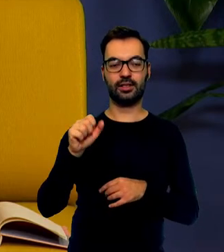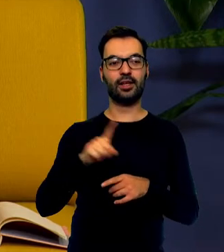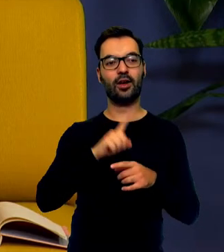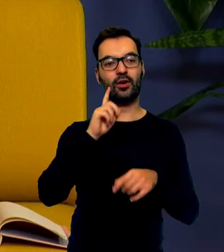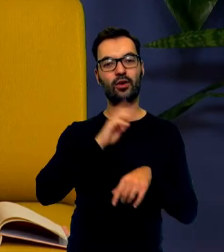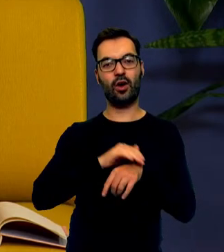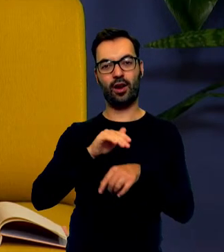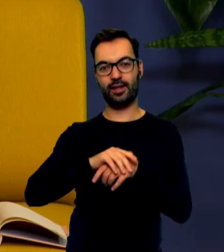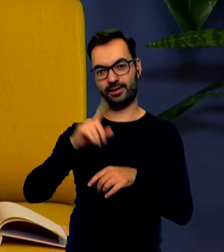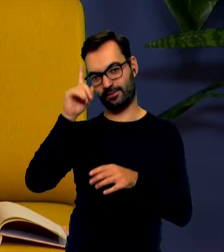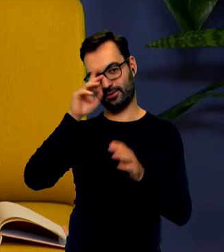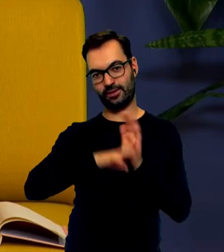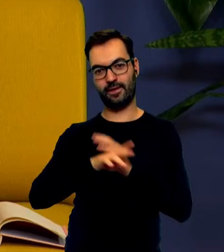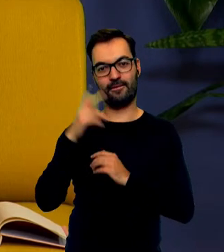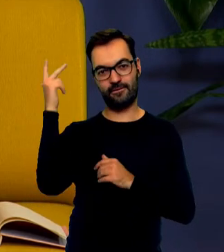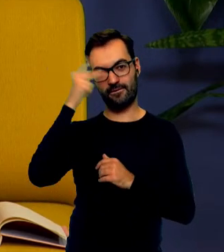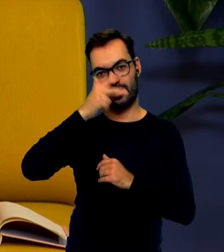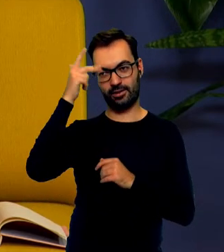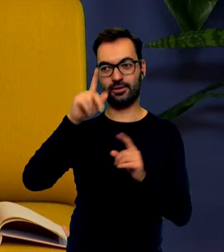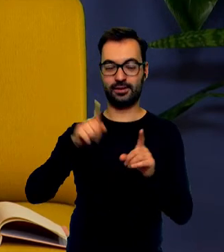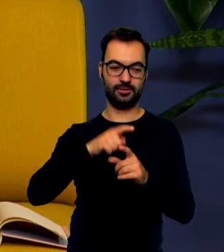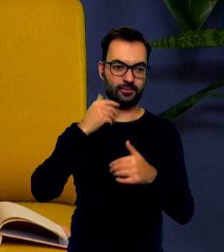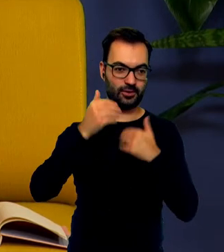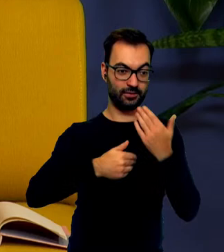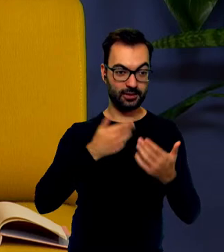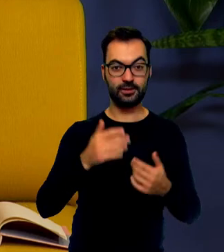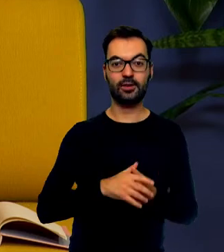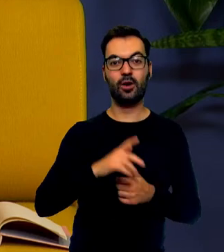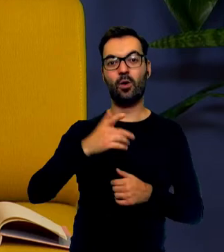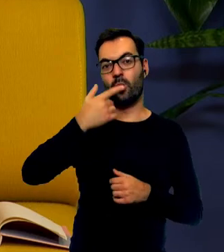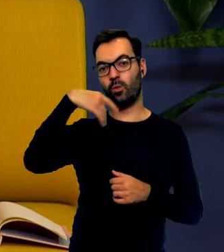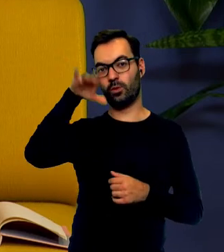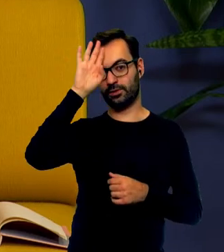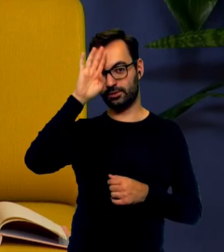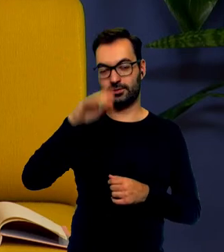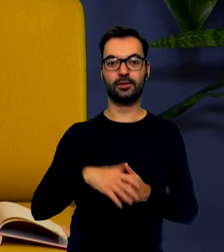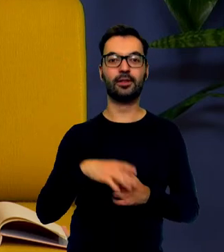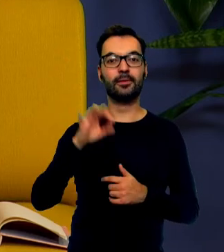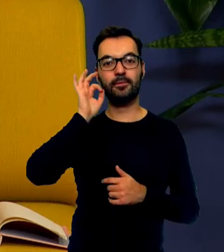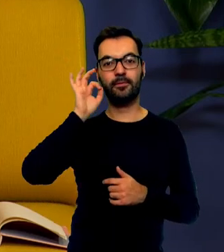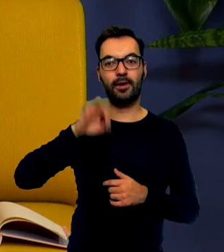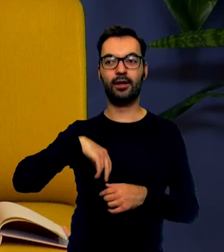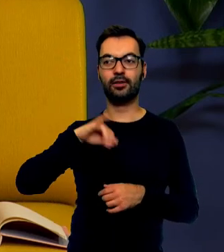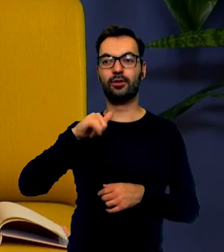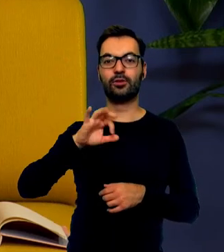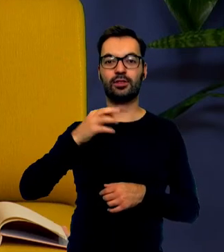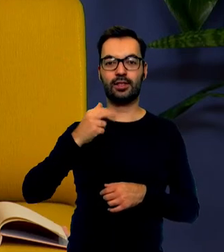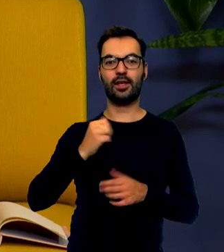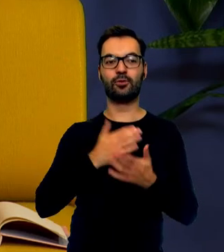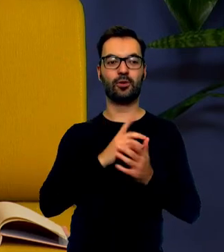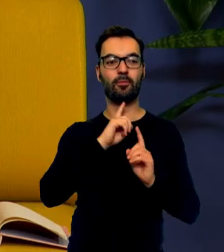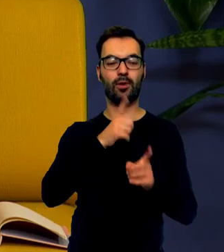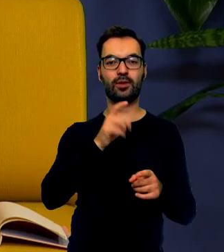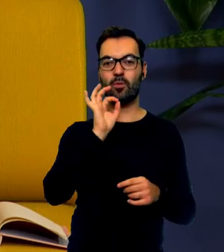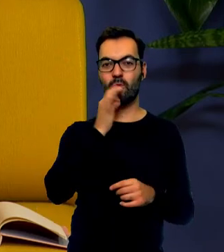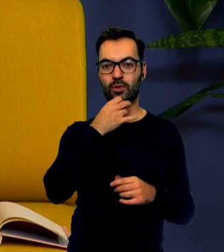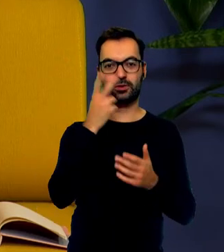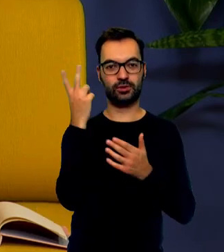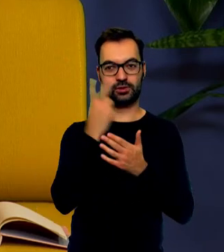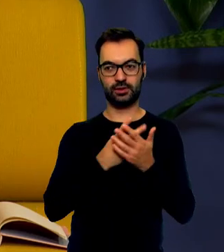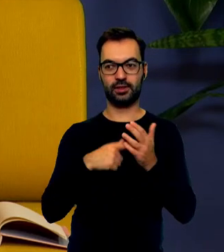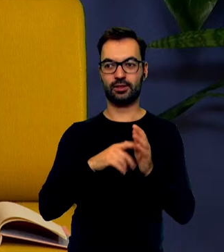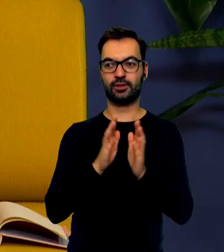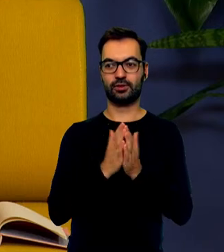filozofowie z wykształcenia, po drugiej stronie też masz pozdrowienia. Łódź na pokładzie, a pani Justyna już pisze, że dzisiaj polecała młodzieży czytanie